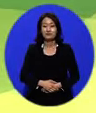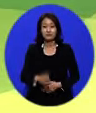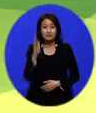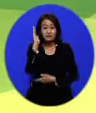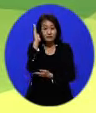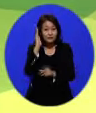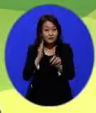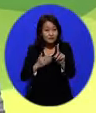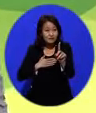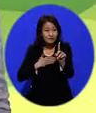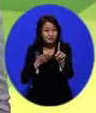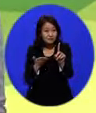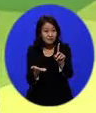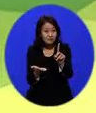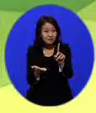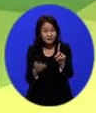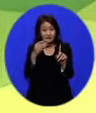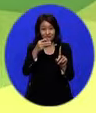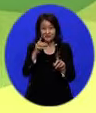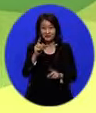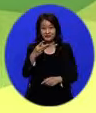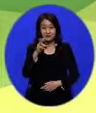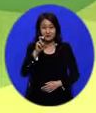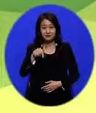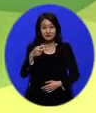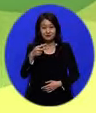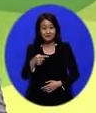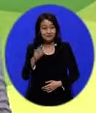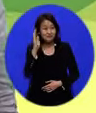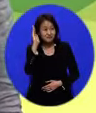이야기를 하나 들려드릴게요. 탈무드 이야기입니다.